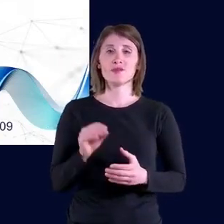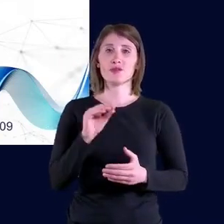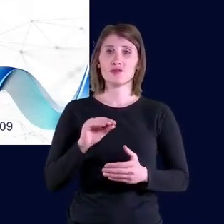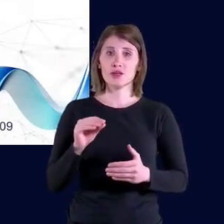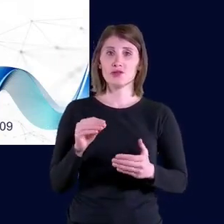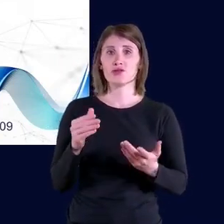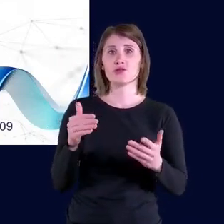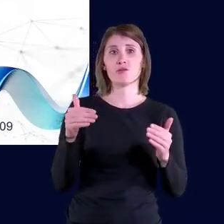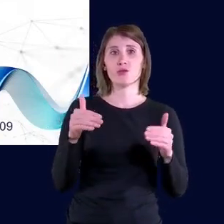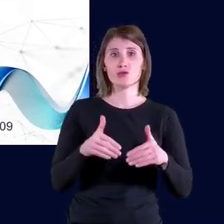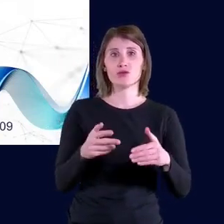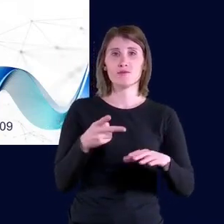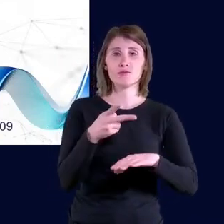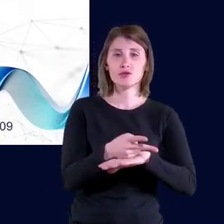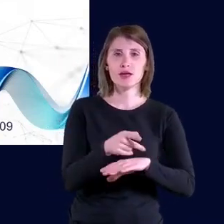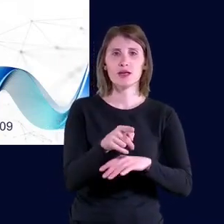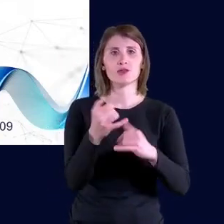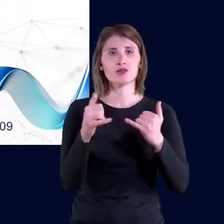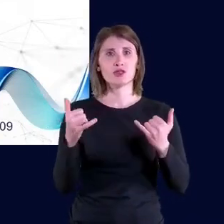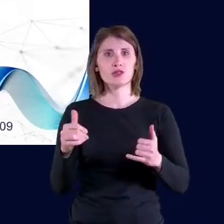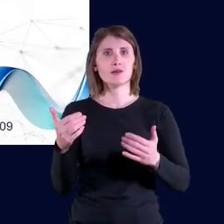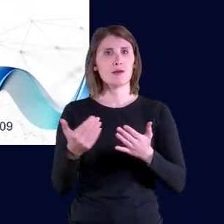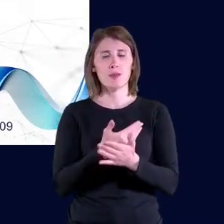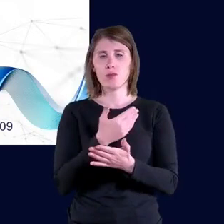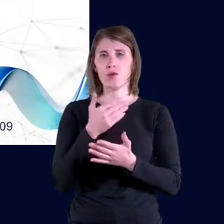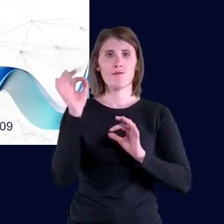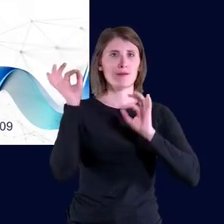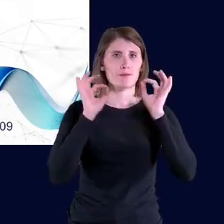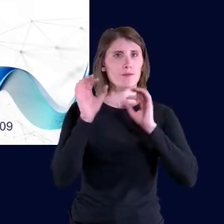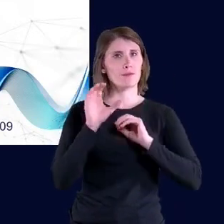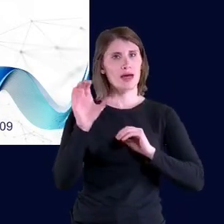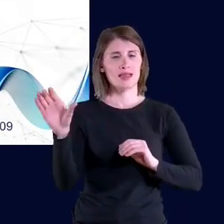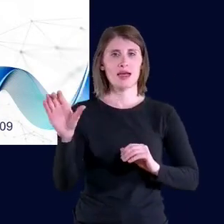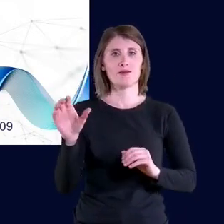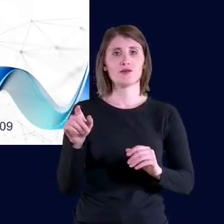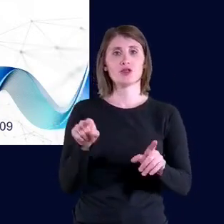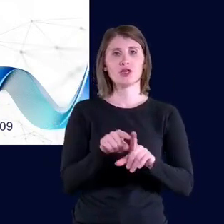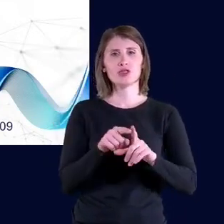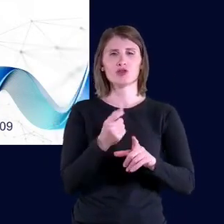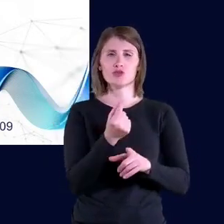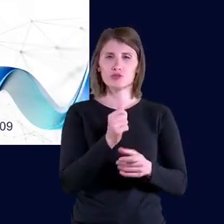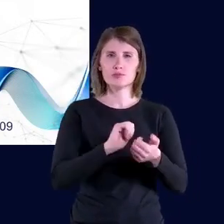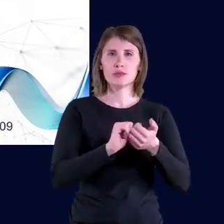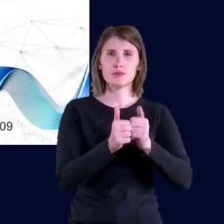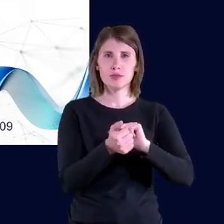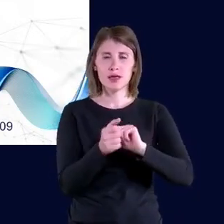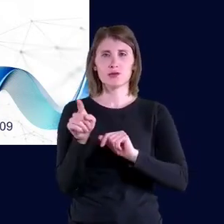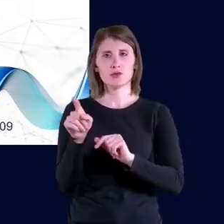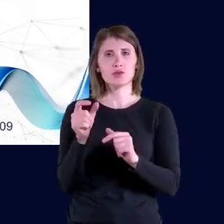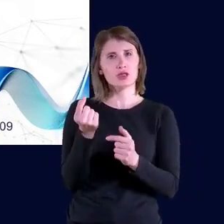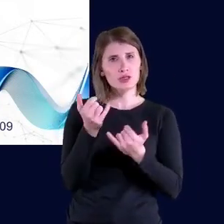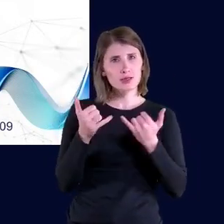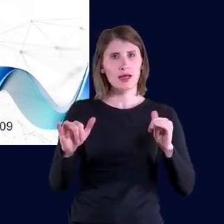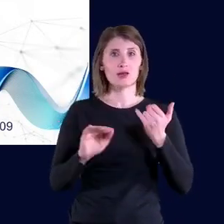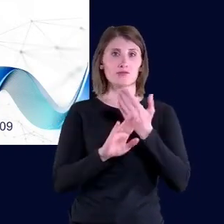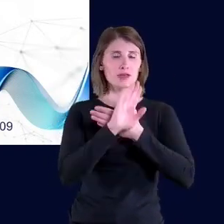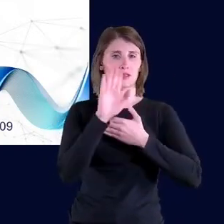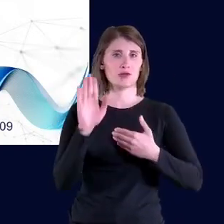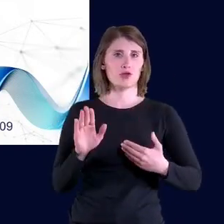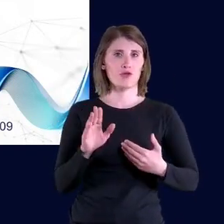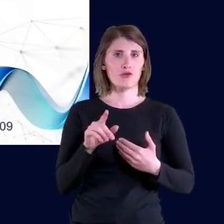lepsze dotarcie do nowych typów danych badawczych po wprowadzeniu zmian w sposobie ich prezentowania zostały